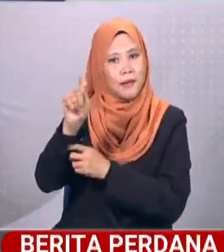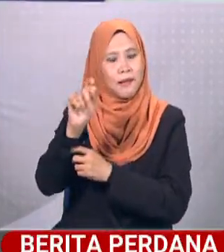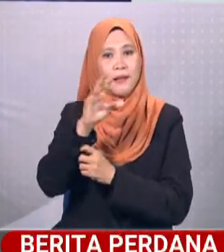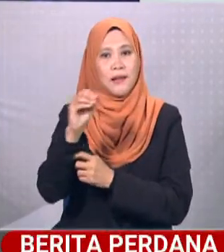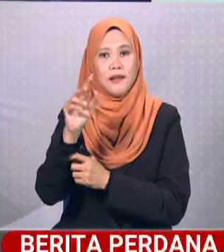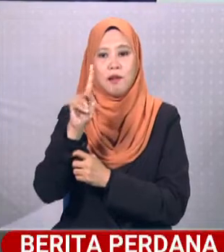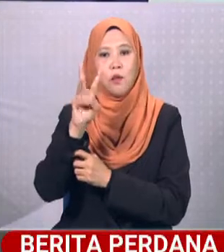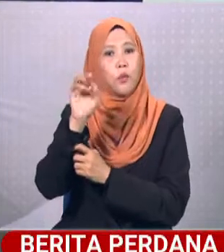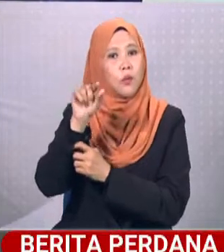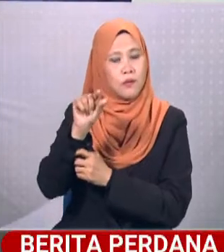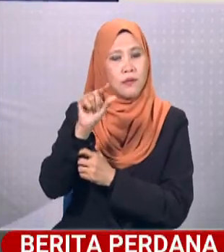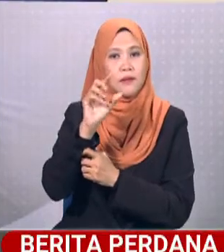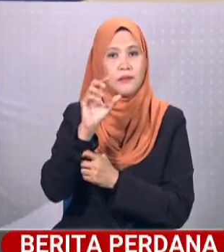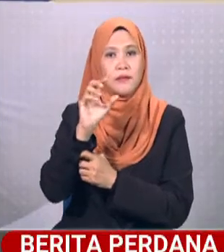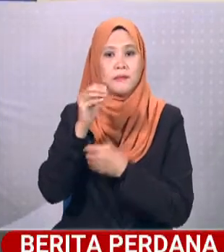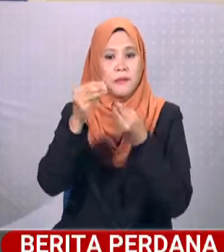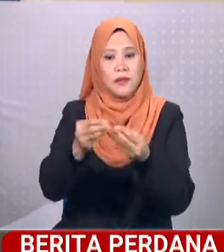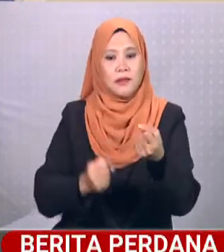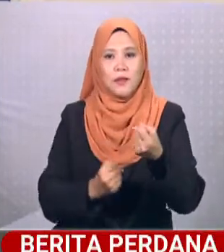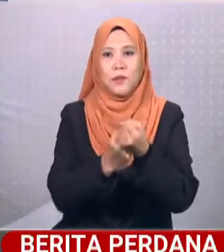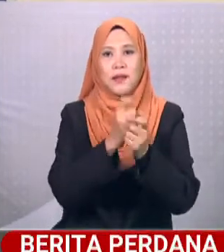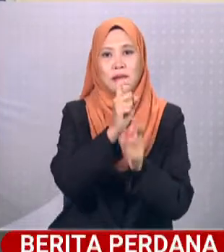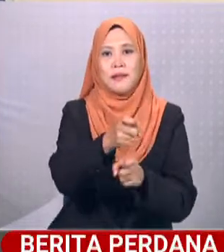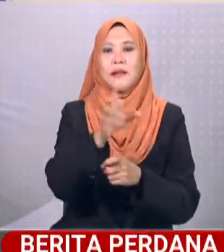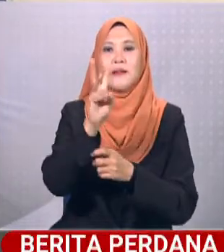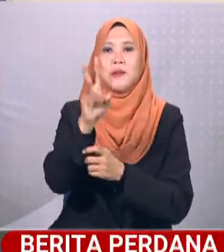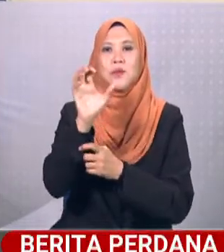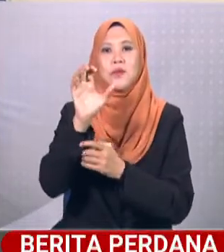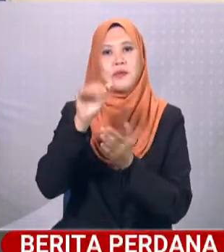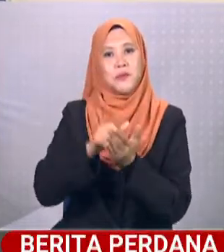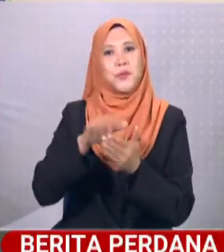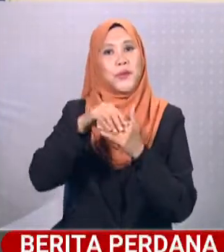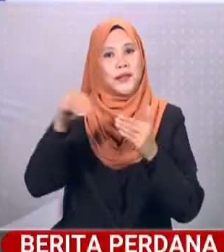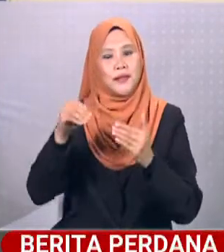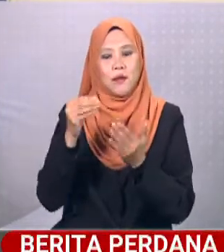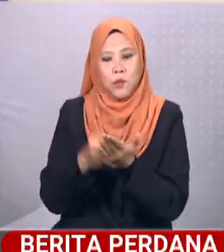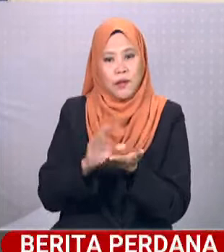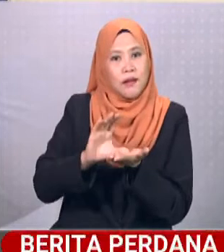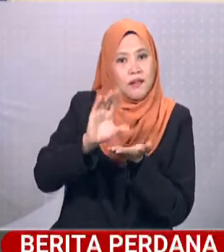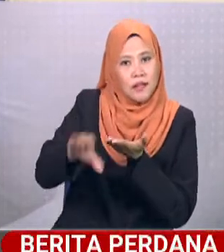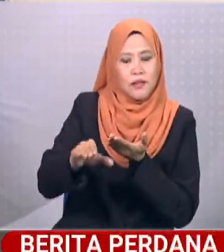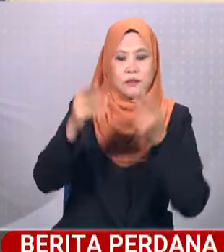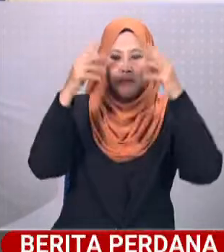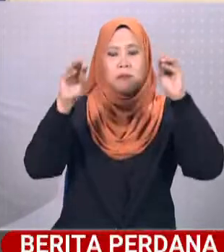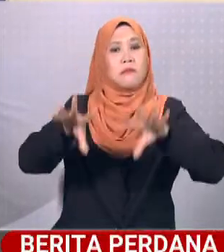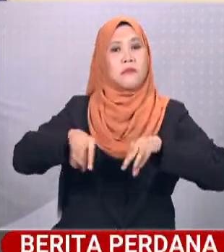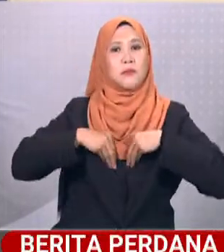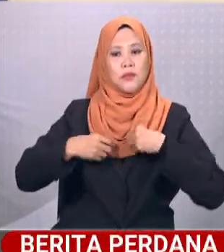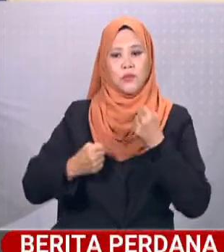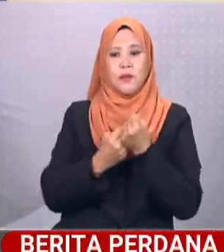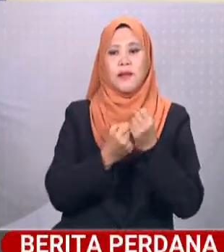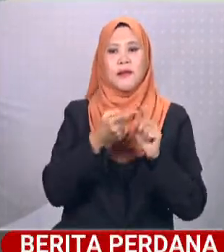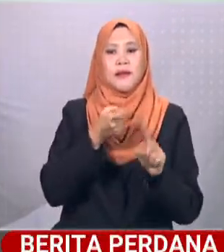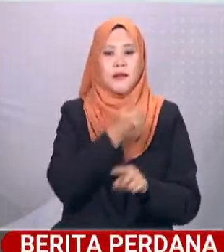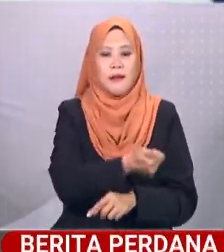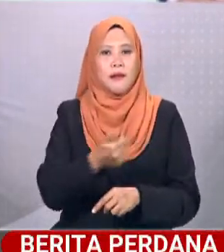Kuang Wahid Poh Pres Sdn Bhd memberi sumbangan RM600,000. Selain wang tunai, Perdana Menteri turut menerima sumbangan 20